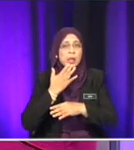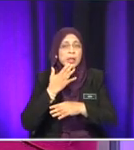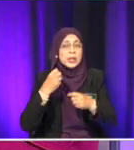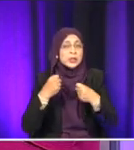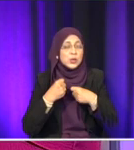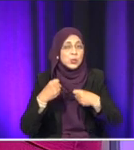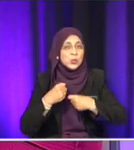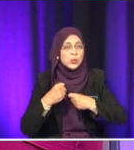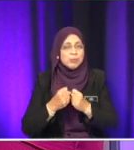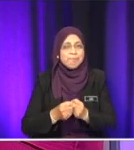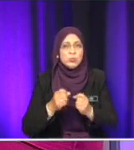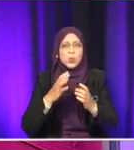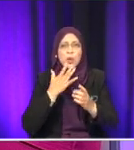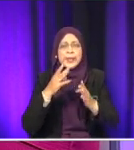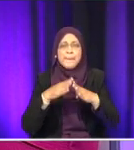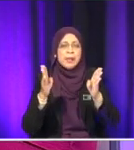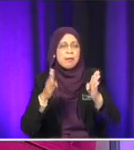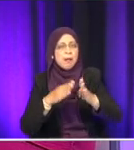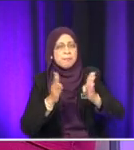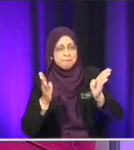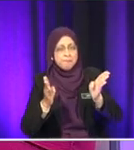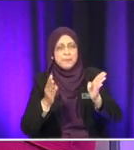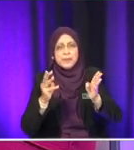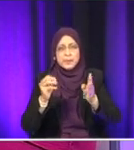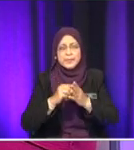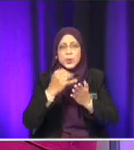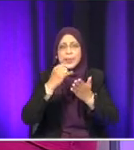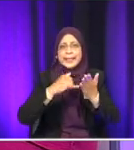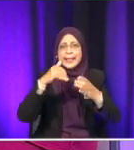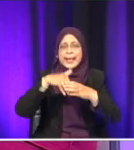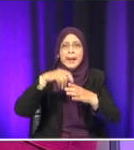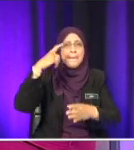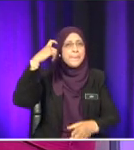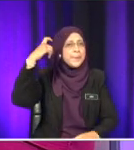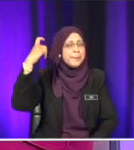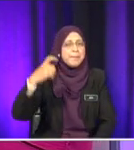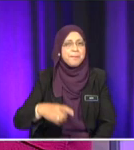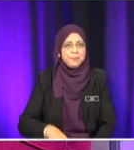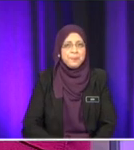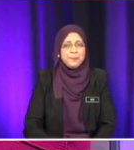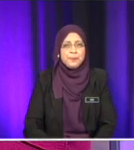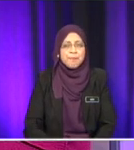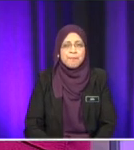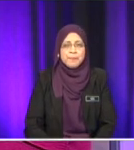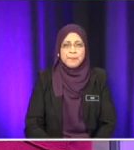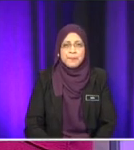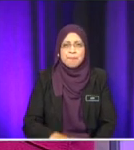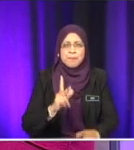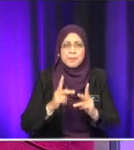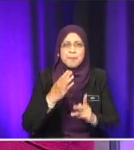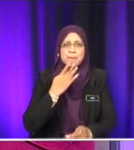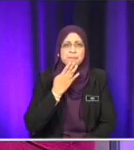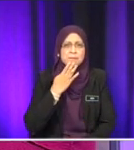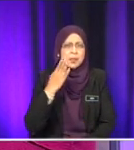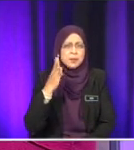kontra adalah freeze PKI yaitu eee warna Finance dan juga warna sejuk karya warna biru dan